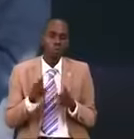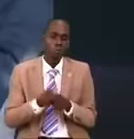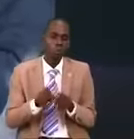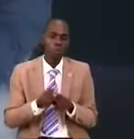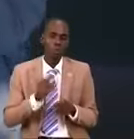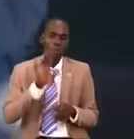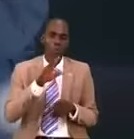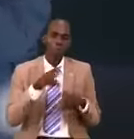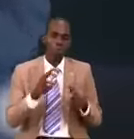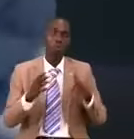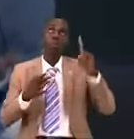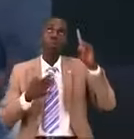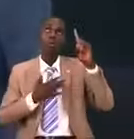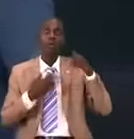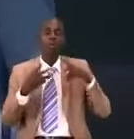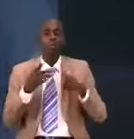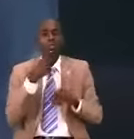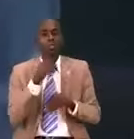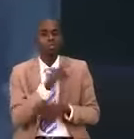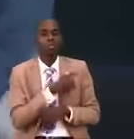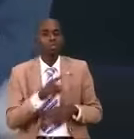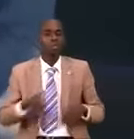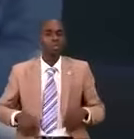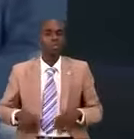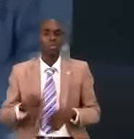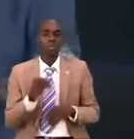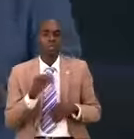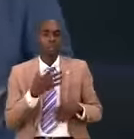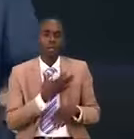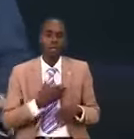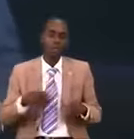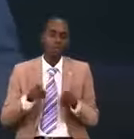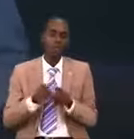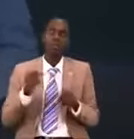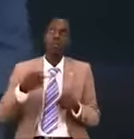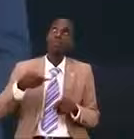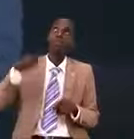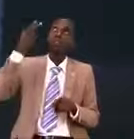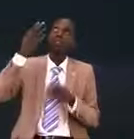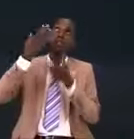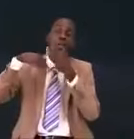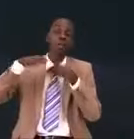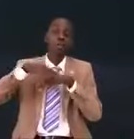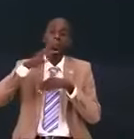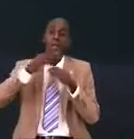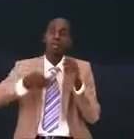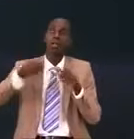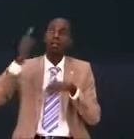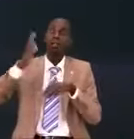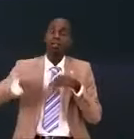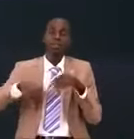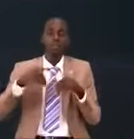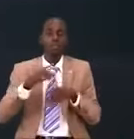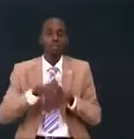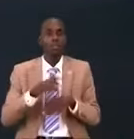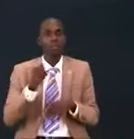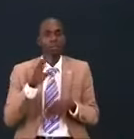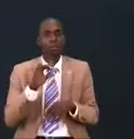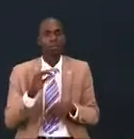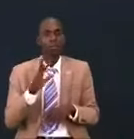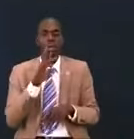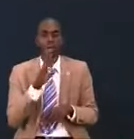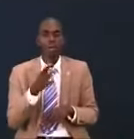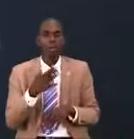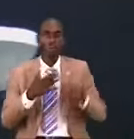les cieux sont élevés audacieux de la Terre ainsi mes pensées mes voies sont élevées plus que vous voir ils ne